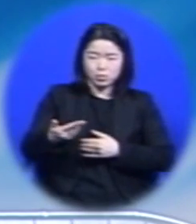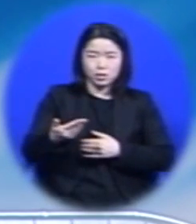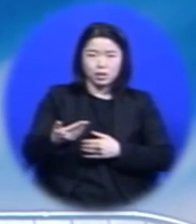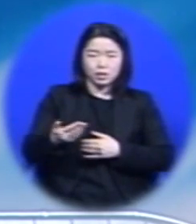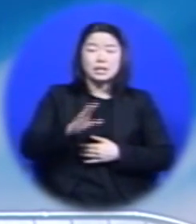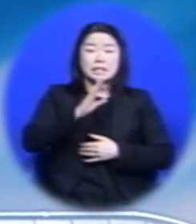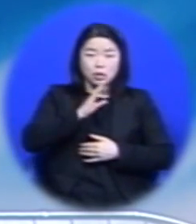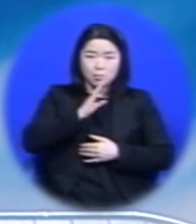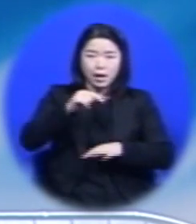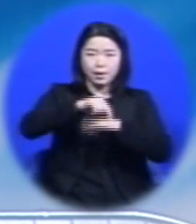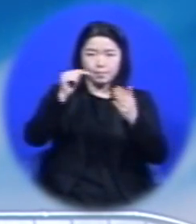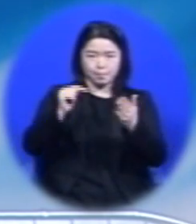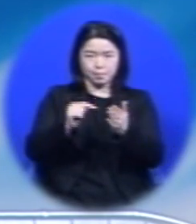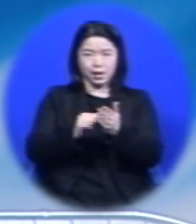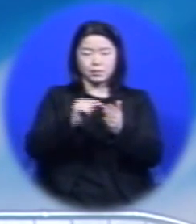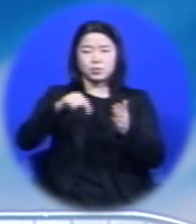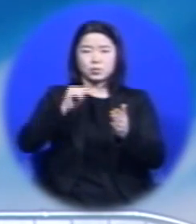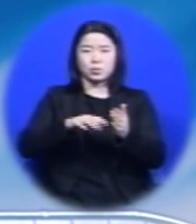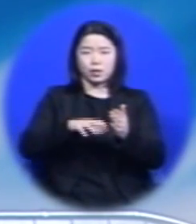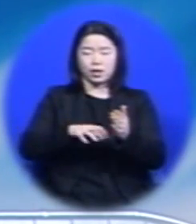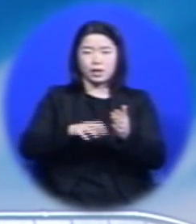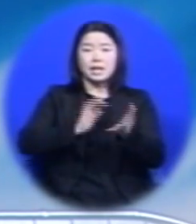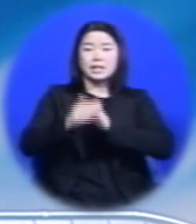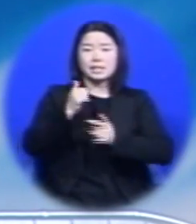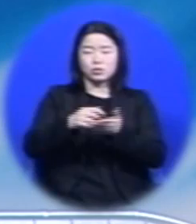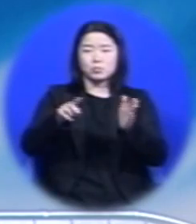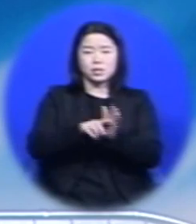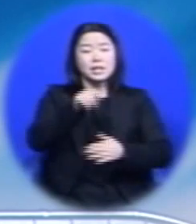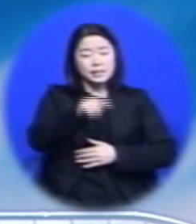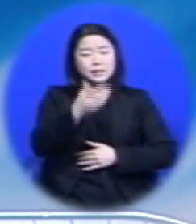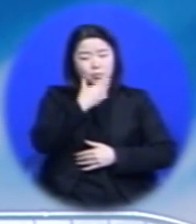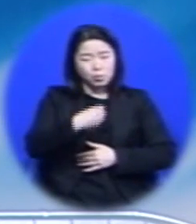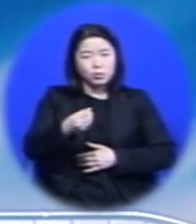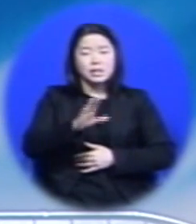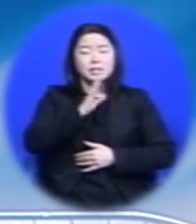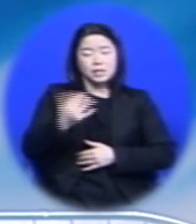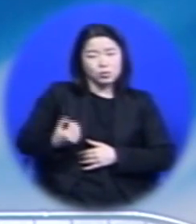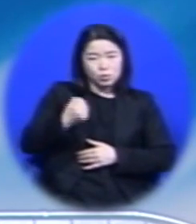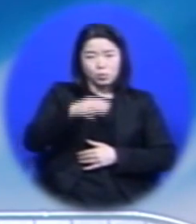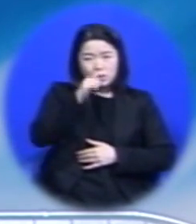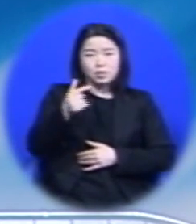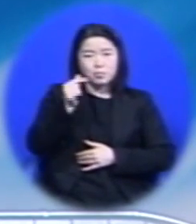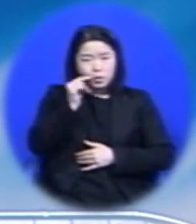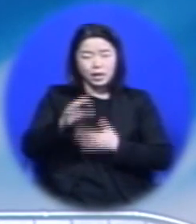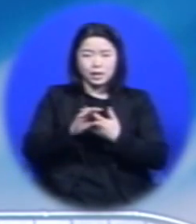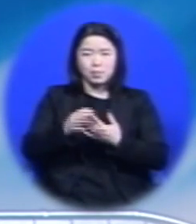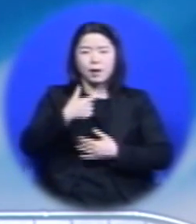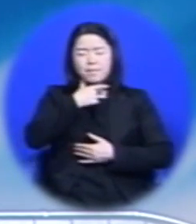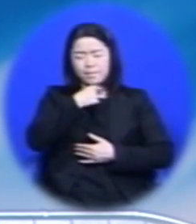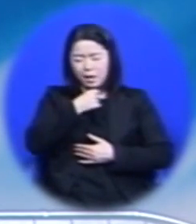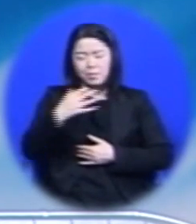여러분들이 정말 마음에 예수님을 믿은 그 축복을 실제로 누리고 있지 못하다면 갈망을